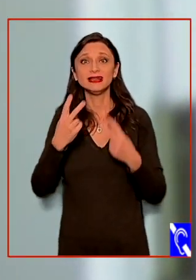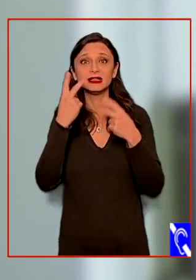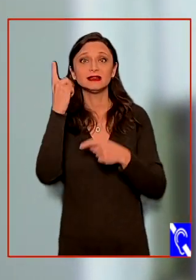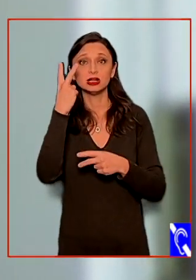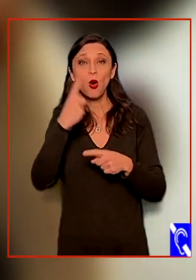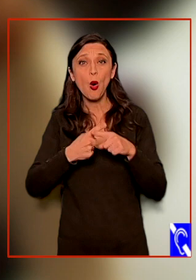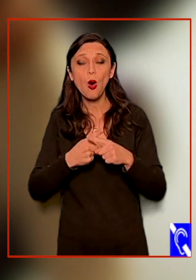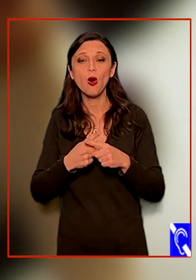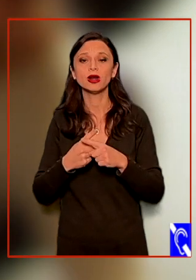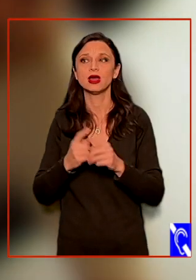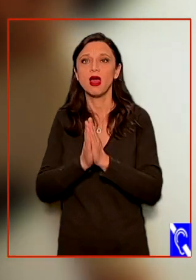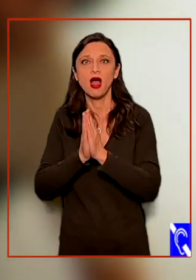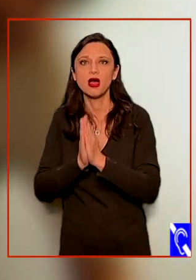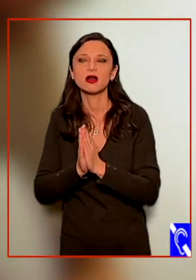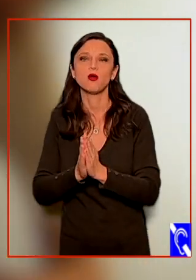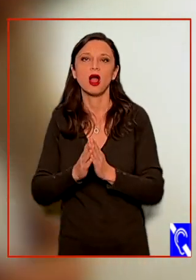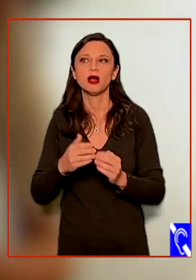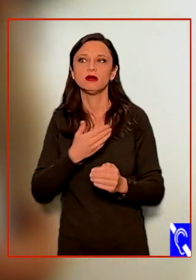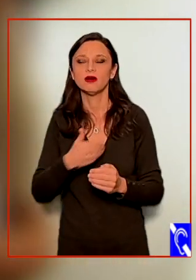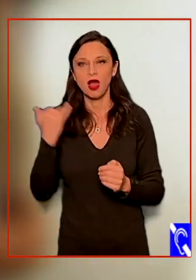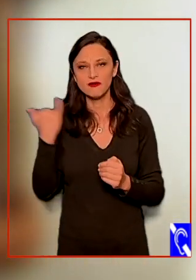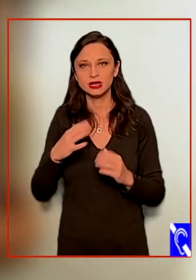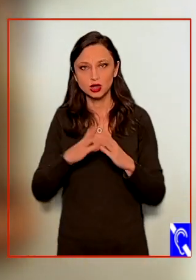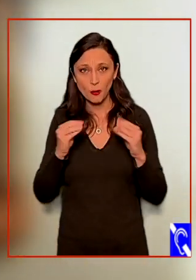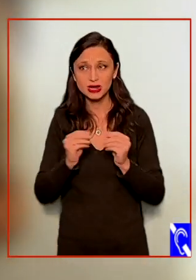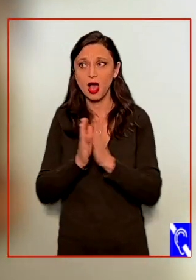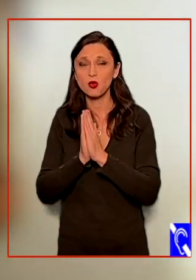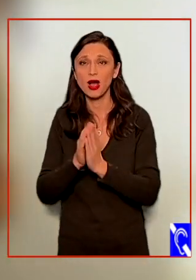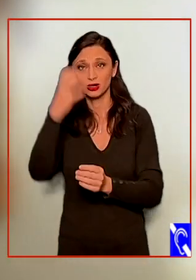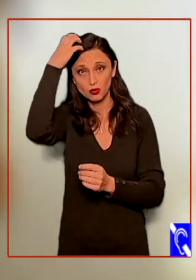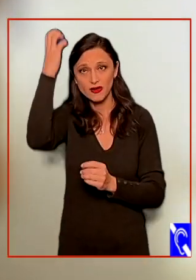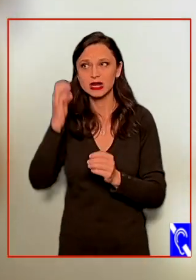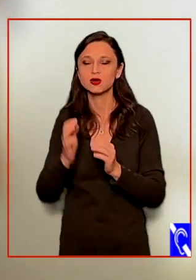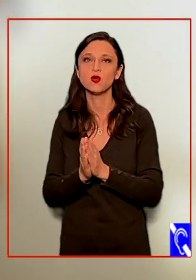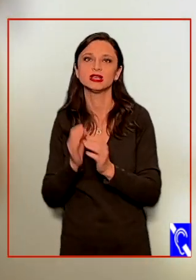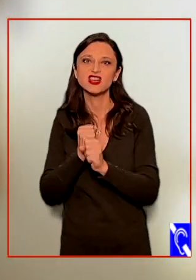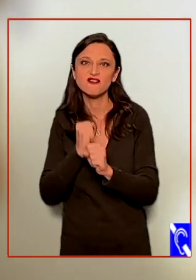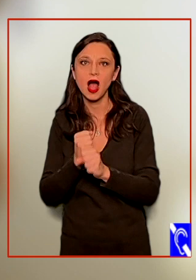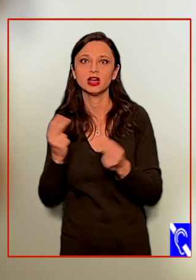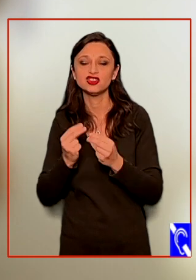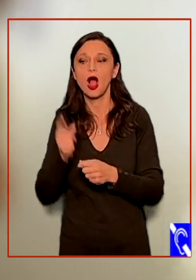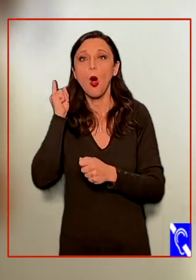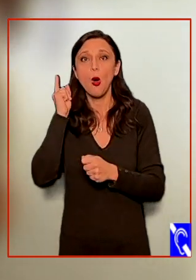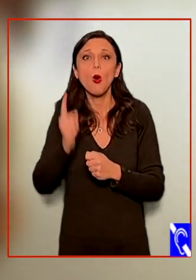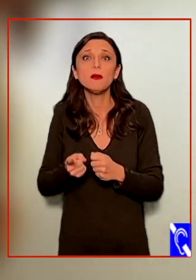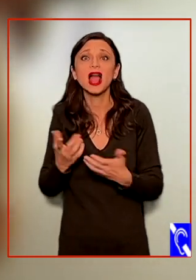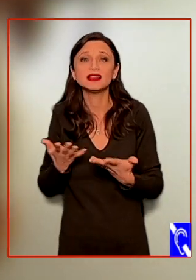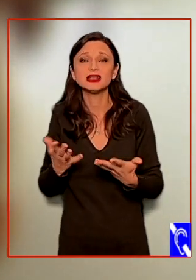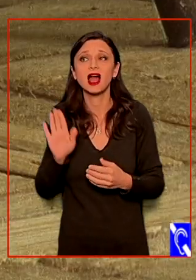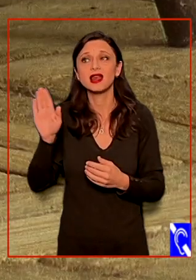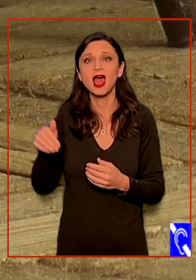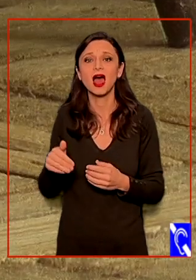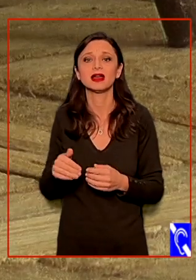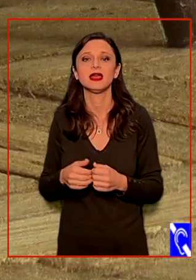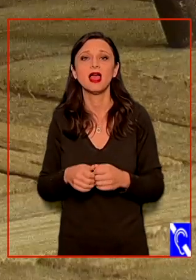și au cerut autorităților Guvernului României să își respecte obligațiile și anume să își execute obligațiile pe care le are